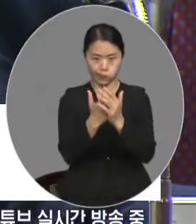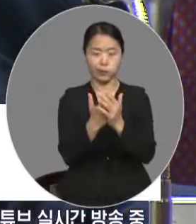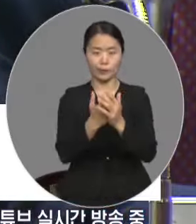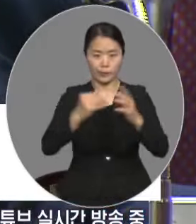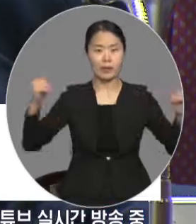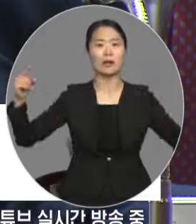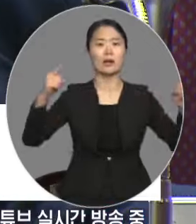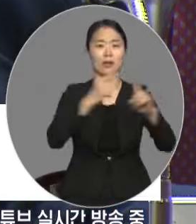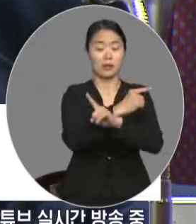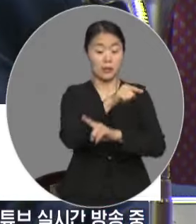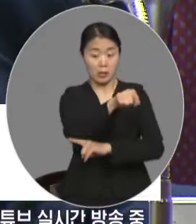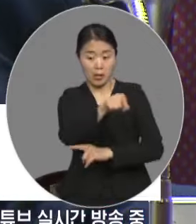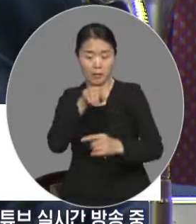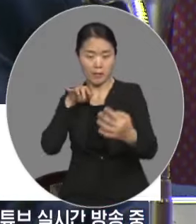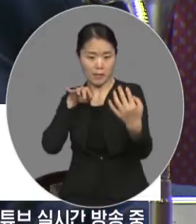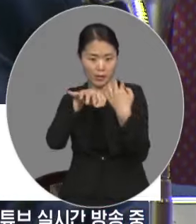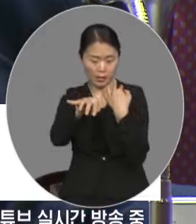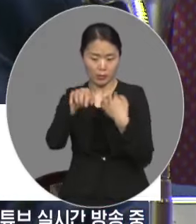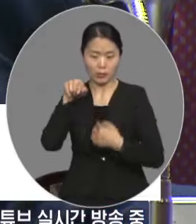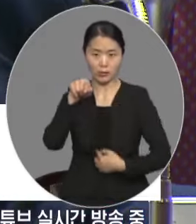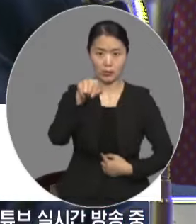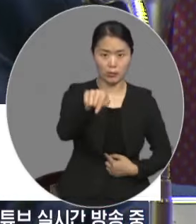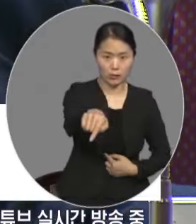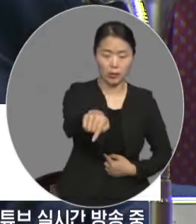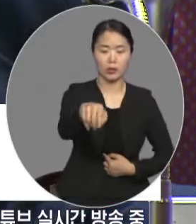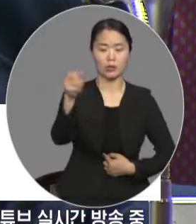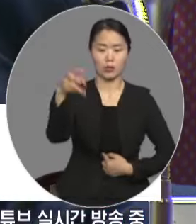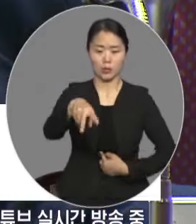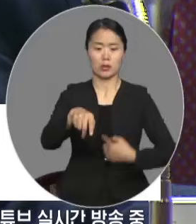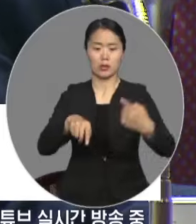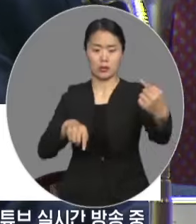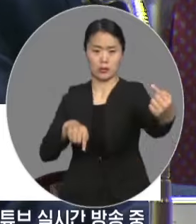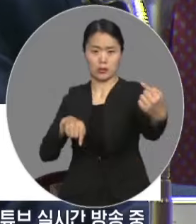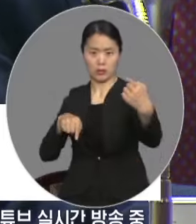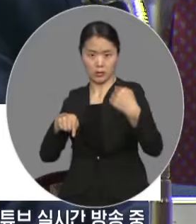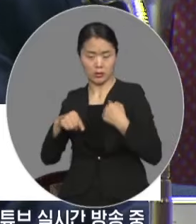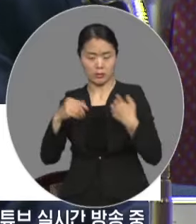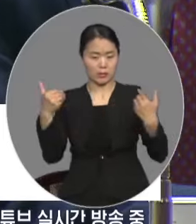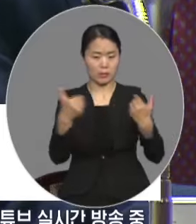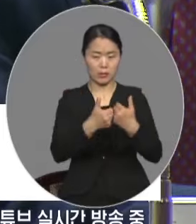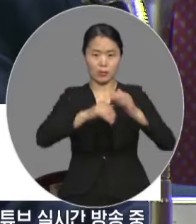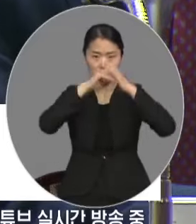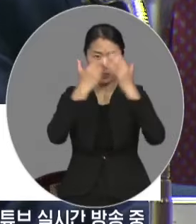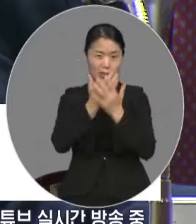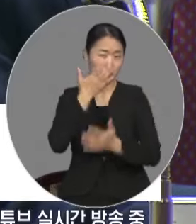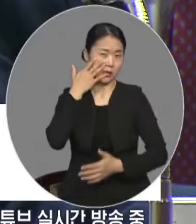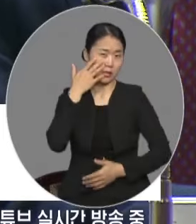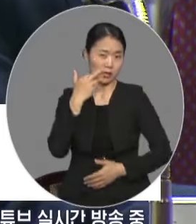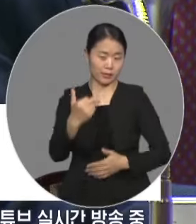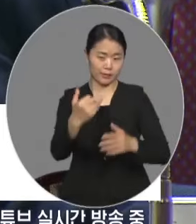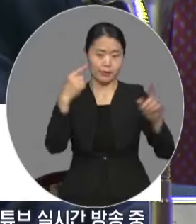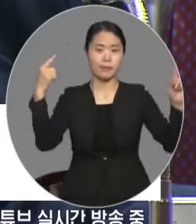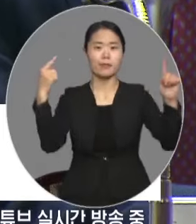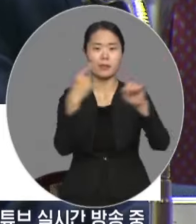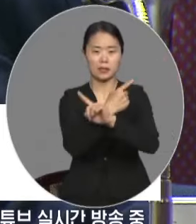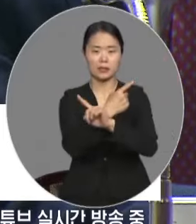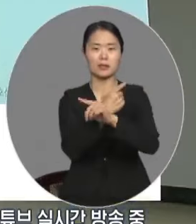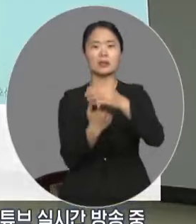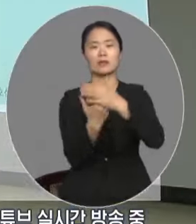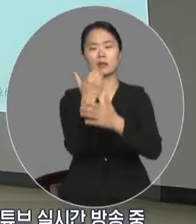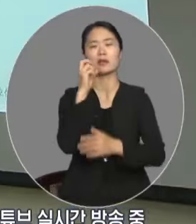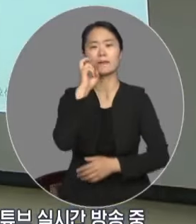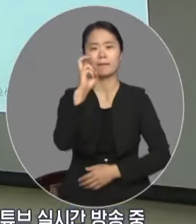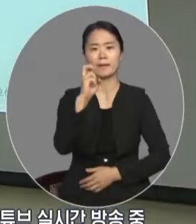주고 반대편도 직자로 주고 이렇게 되면 아마 울산시 전체의 신호 체계를 다 바꿔야 되는 그런 상황이 발생할